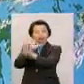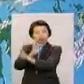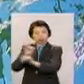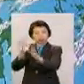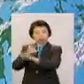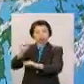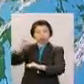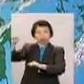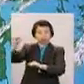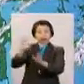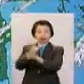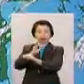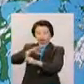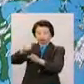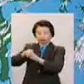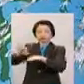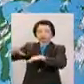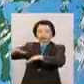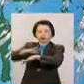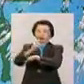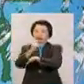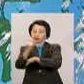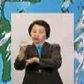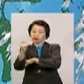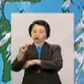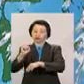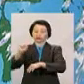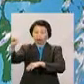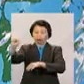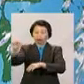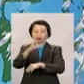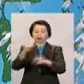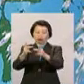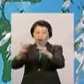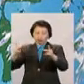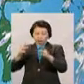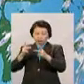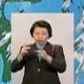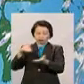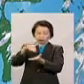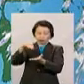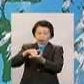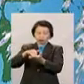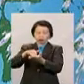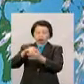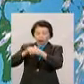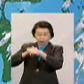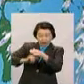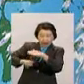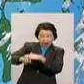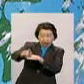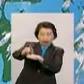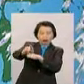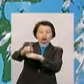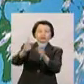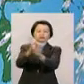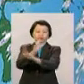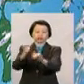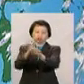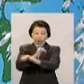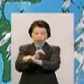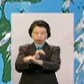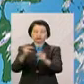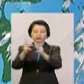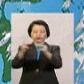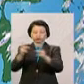lebih melibatkan bahagian perairan timur Sabah serta kawasan tengah dan juga pedalaman negeri Sarawak. Kawasan-kawasan yang